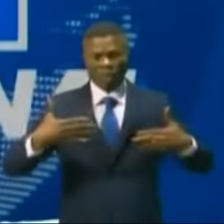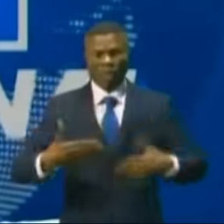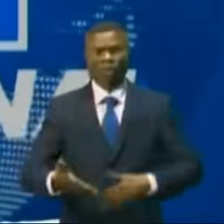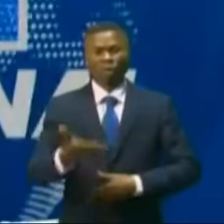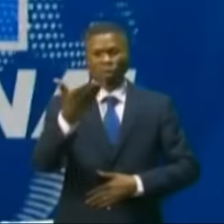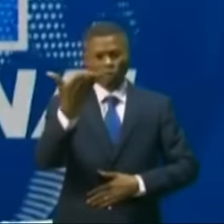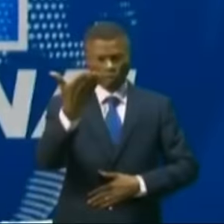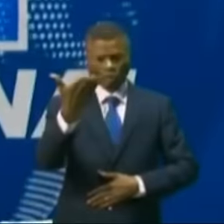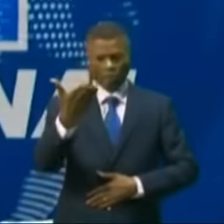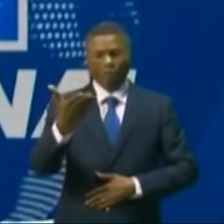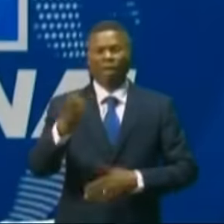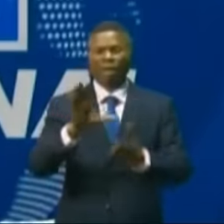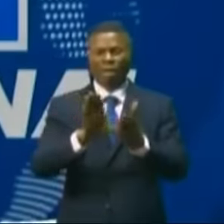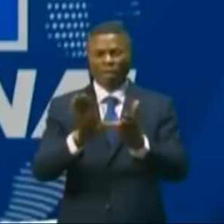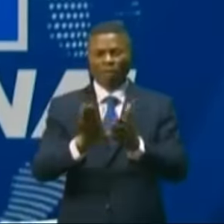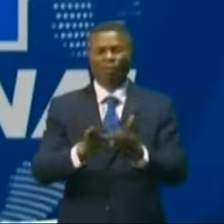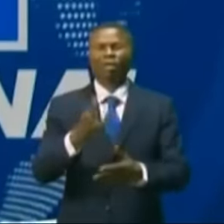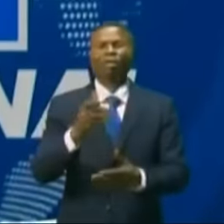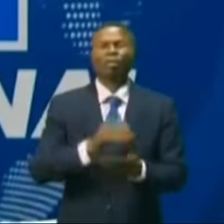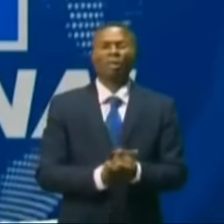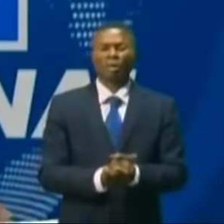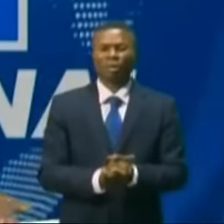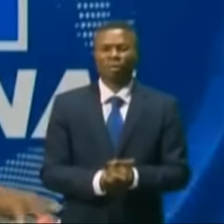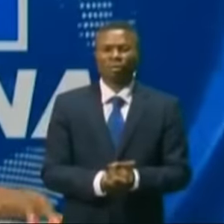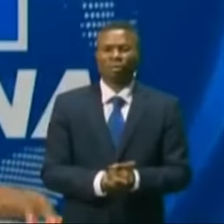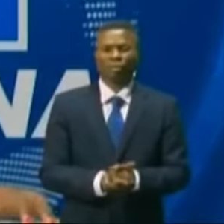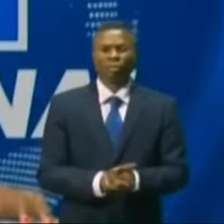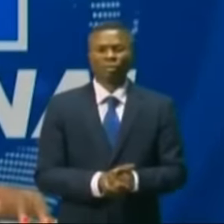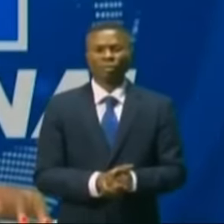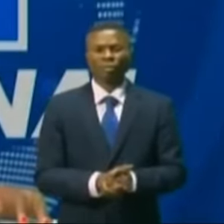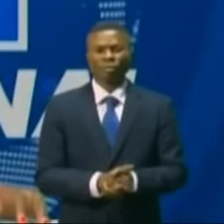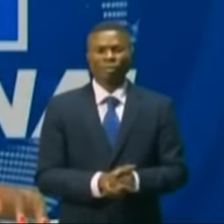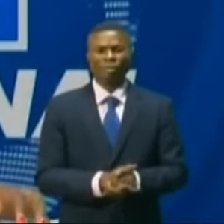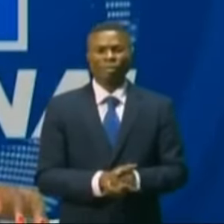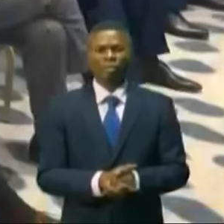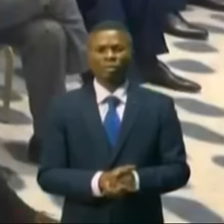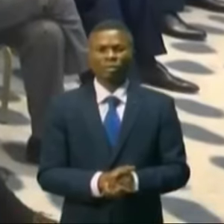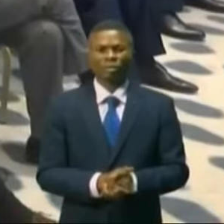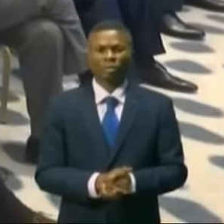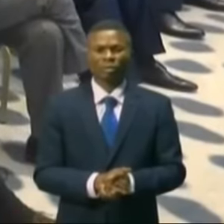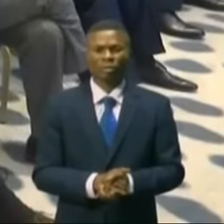un reportage signé Rikinzuzilo Yamayawel et Hermé Bangando.